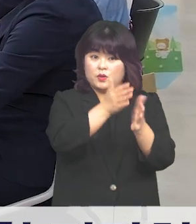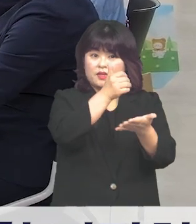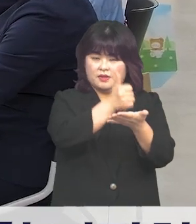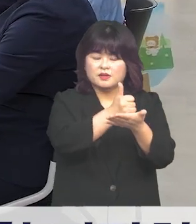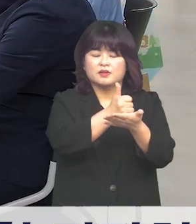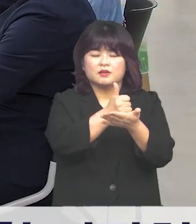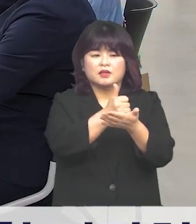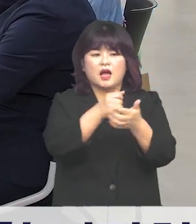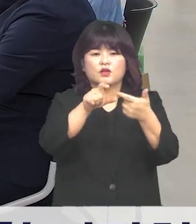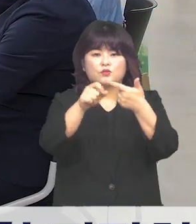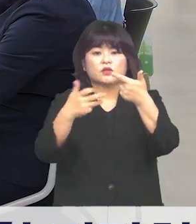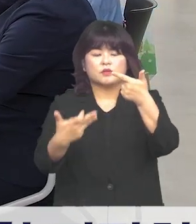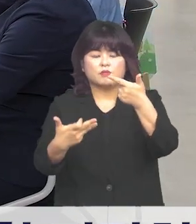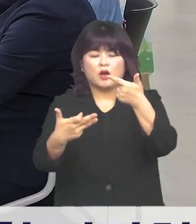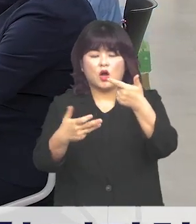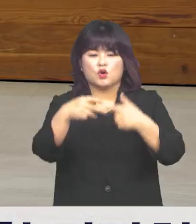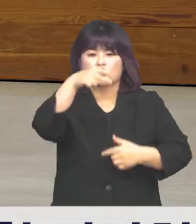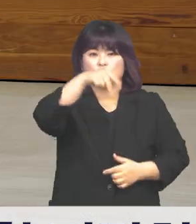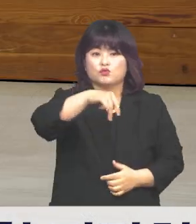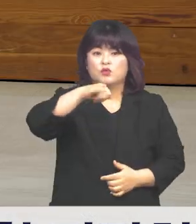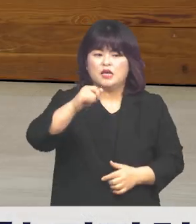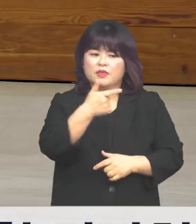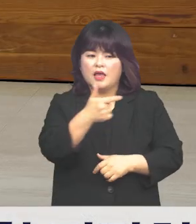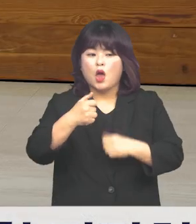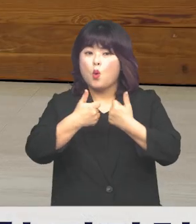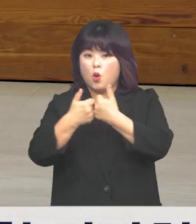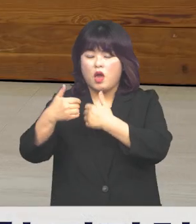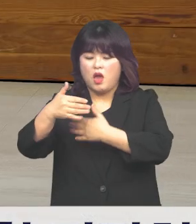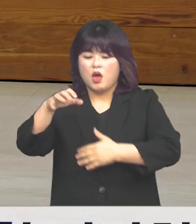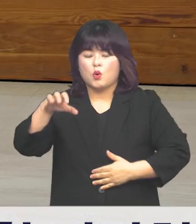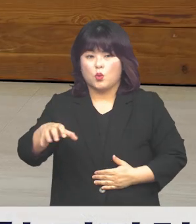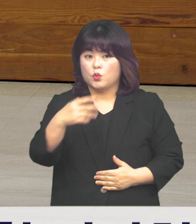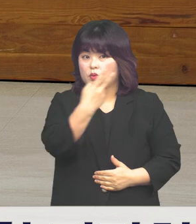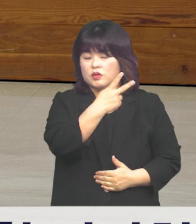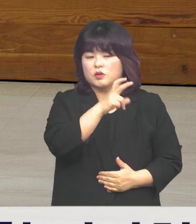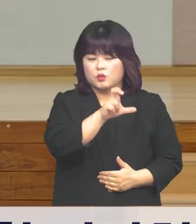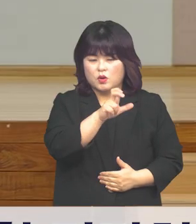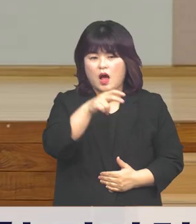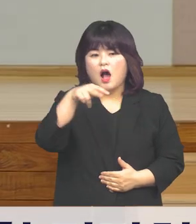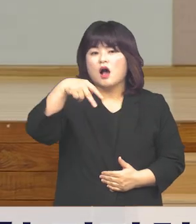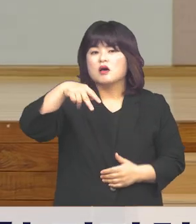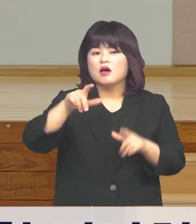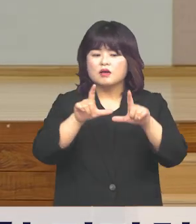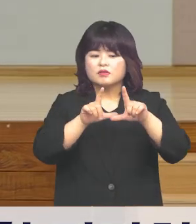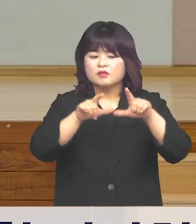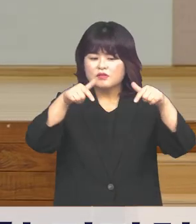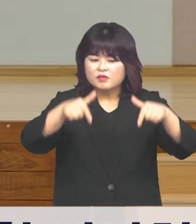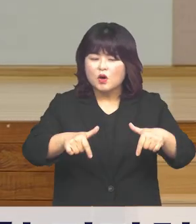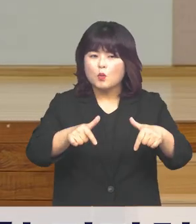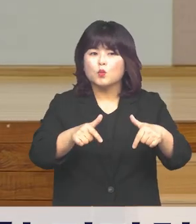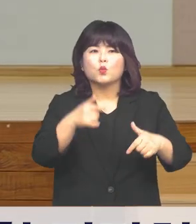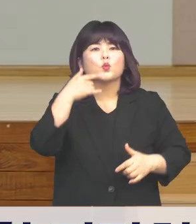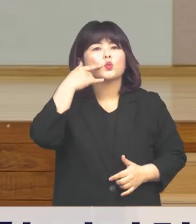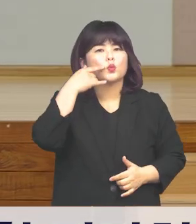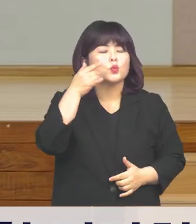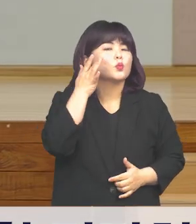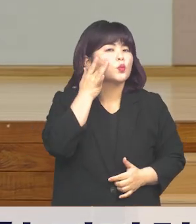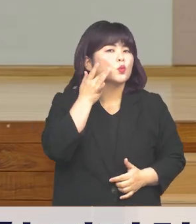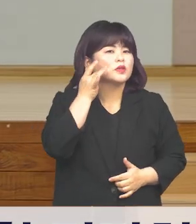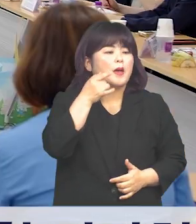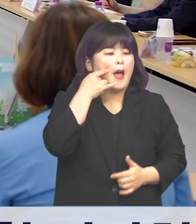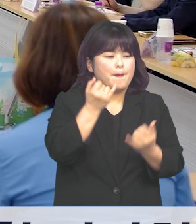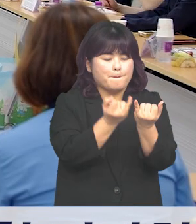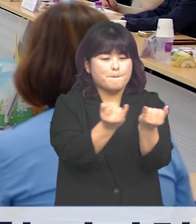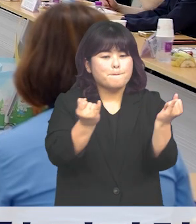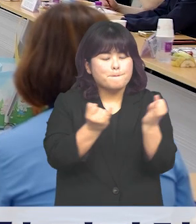이상일 용인특례시장은 지난 18일 수지구청 대회의실에서 2025년 서부녹색어머니회 간담회를 열고